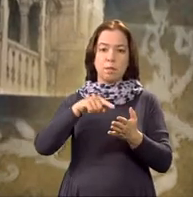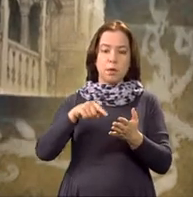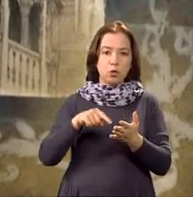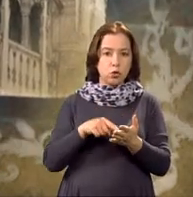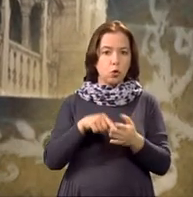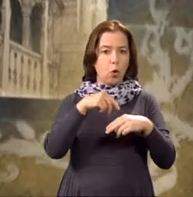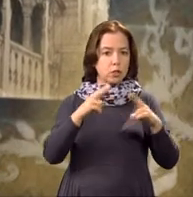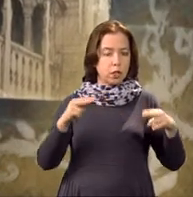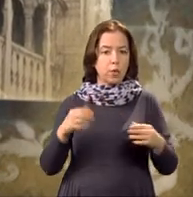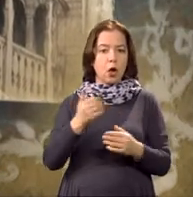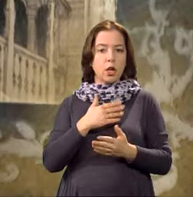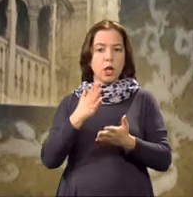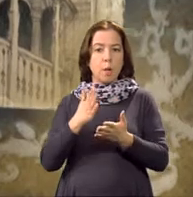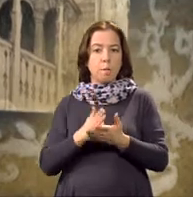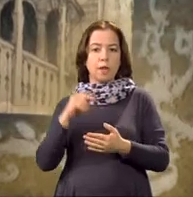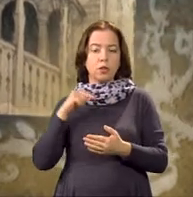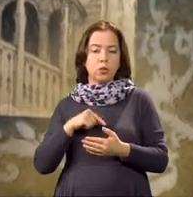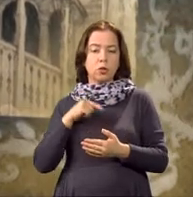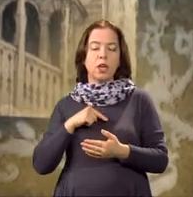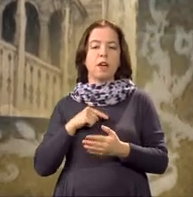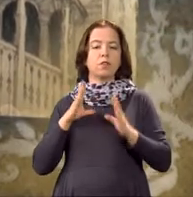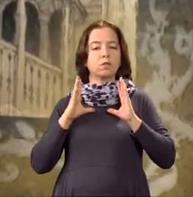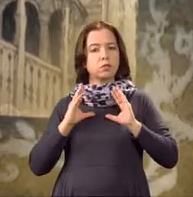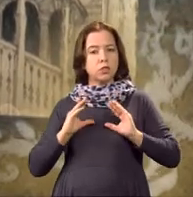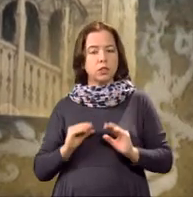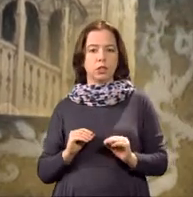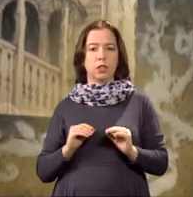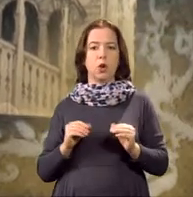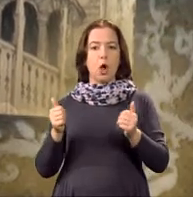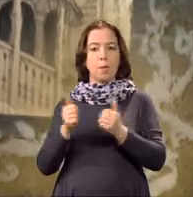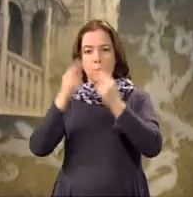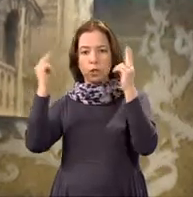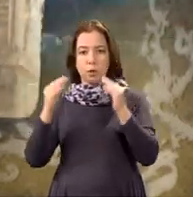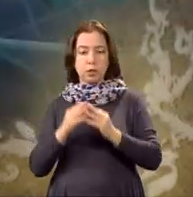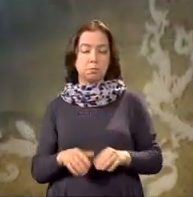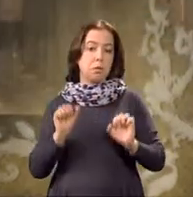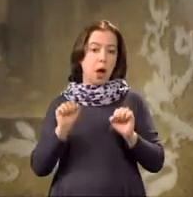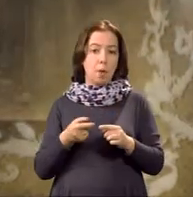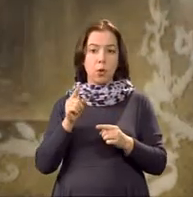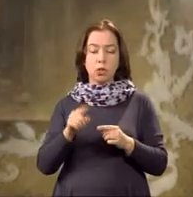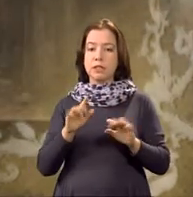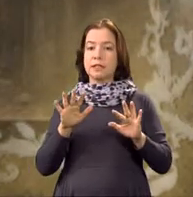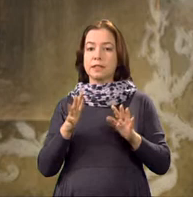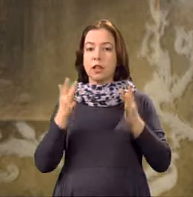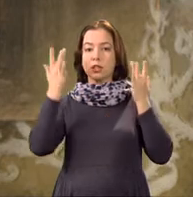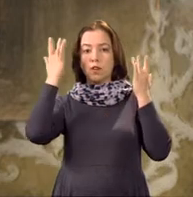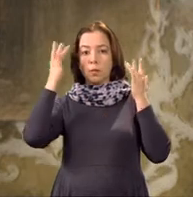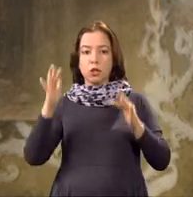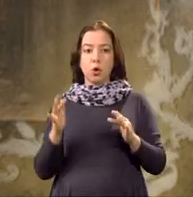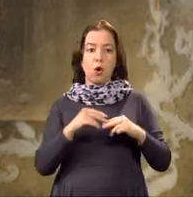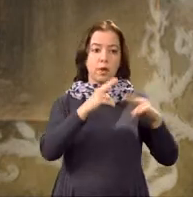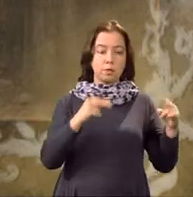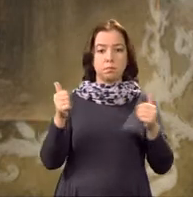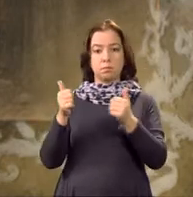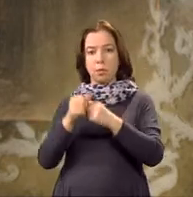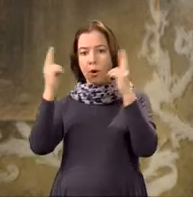відраду поряд з обителлю. Чи, може, це сталося випадково? І ченці, які оселилися на цьому місці ще за часів князя